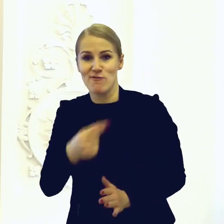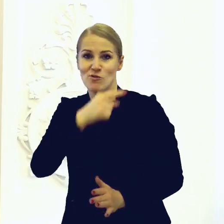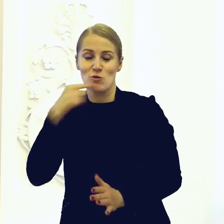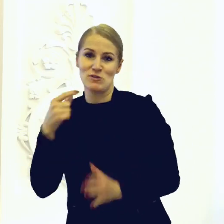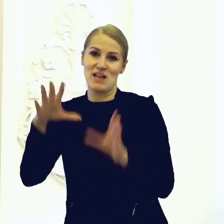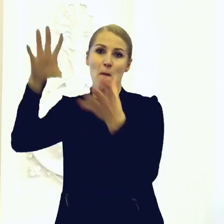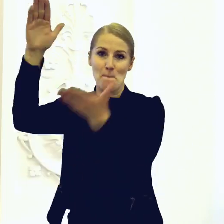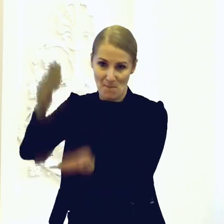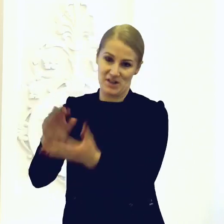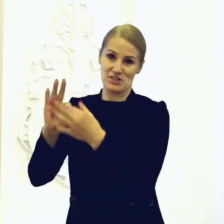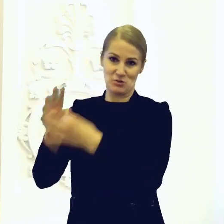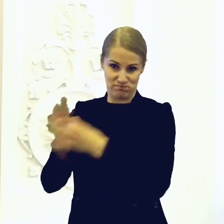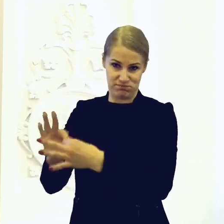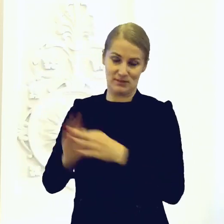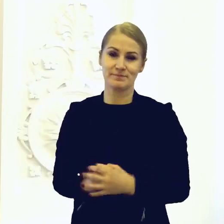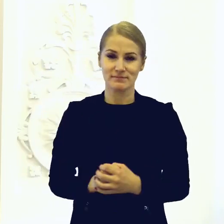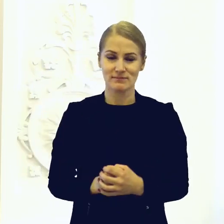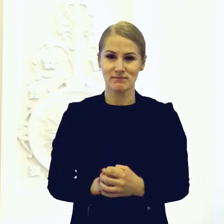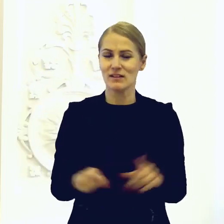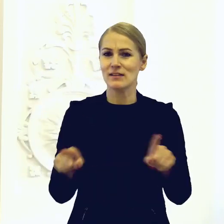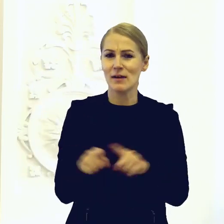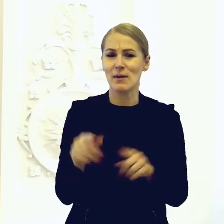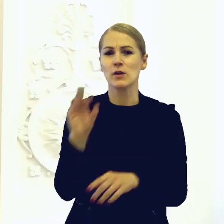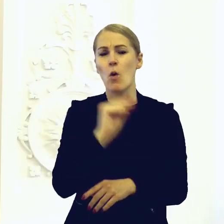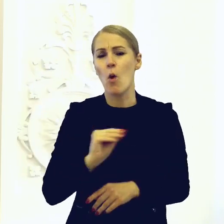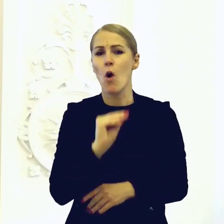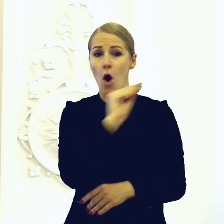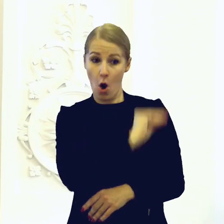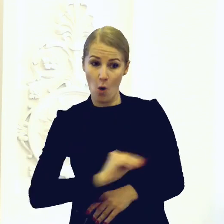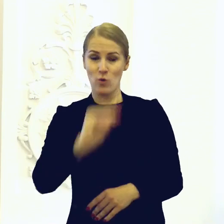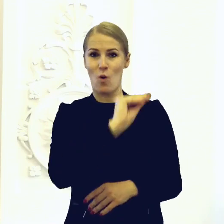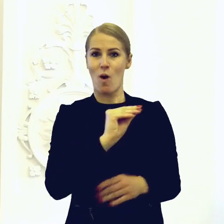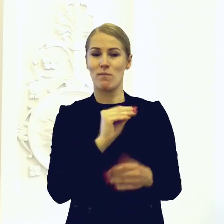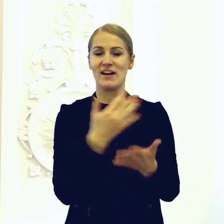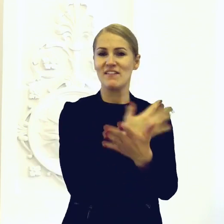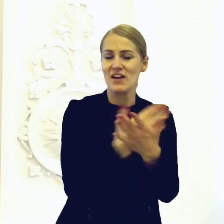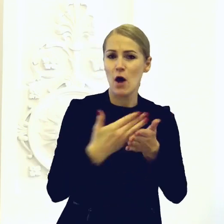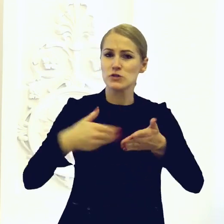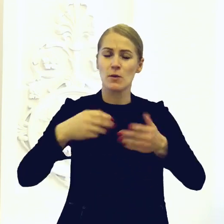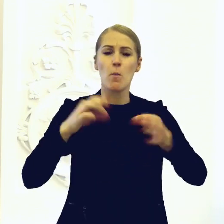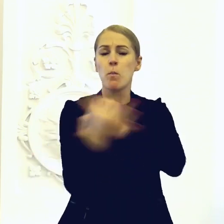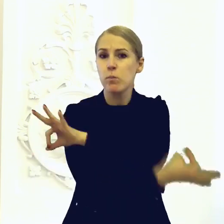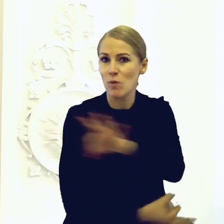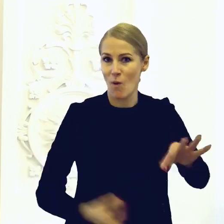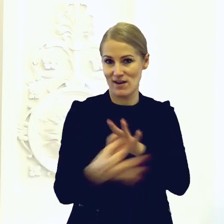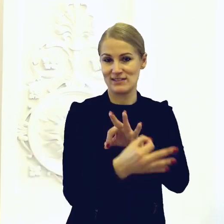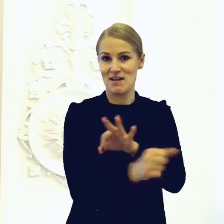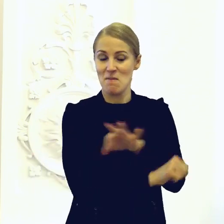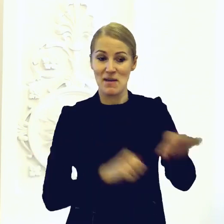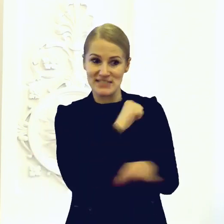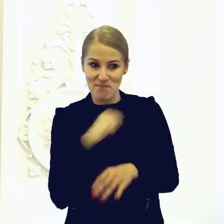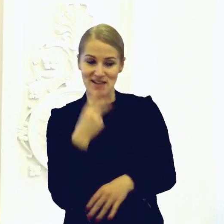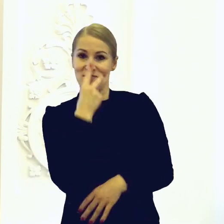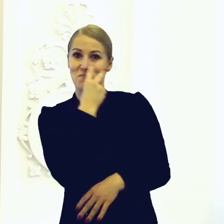elektros sistemos sinchronizacijos su kontinentinė Europa projektas. Visa tai byloja, kad